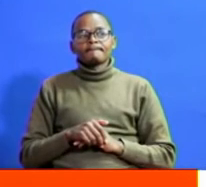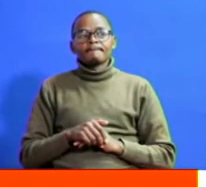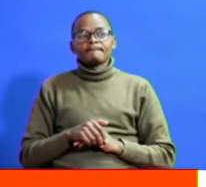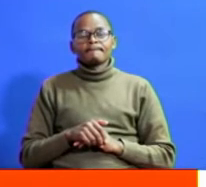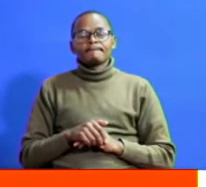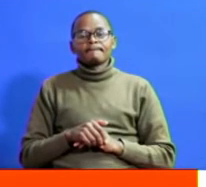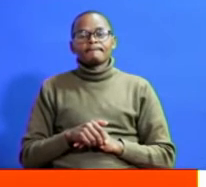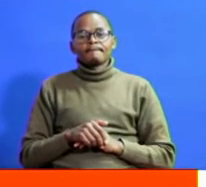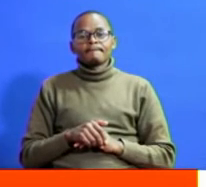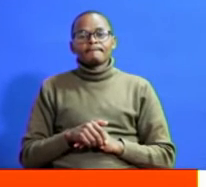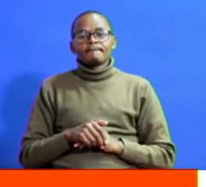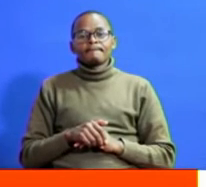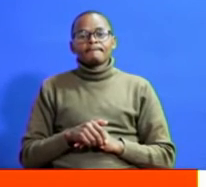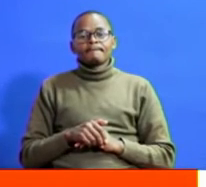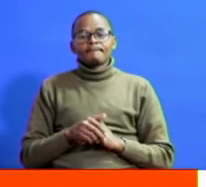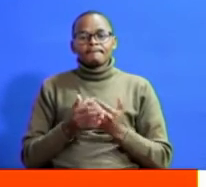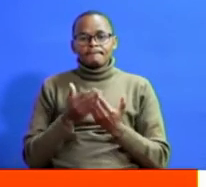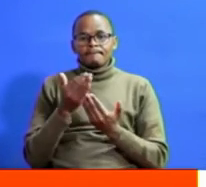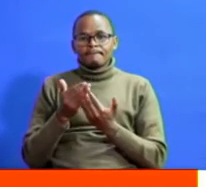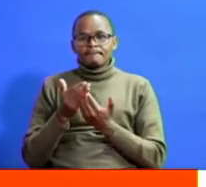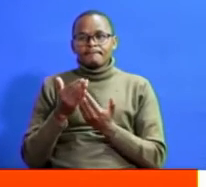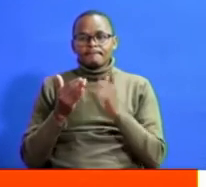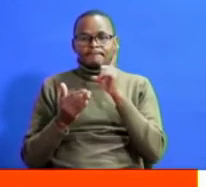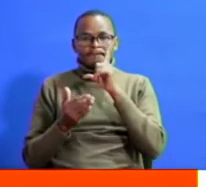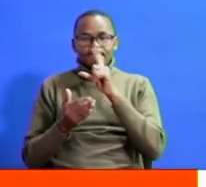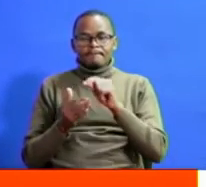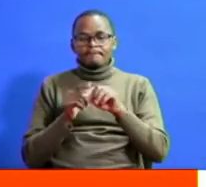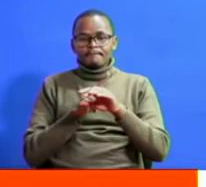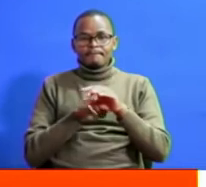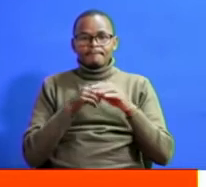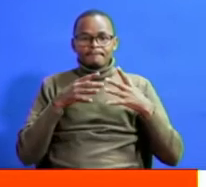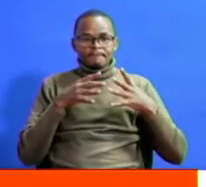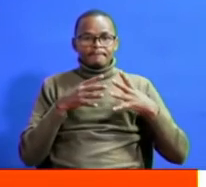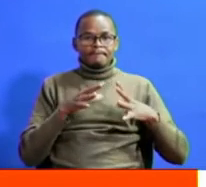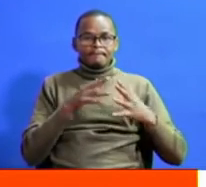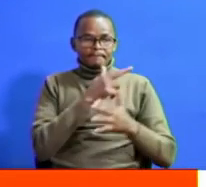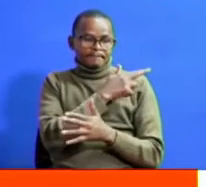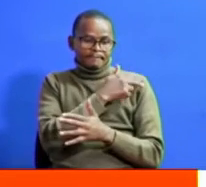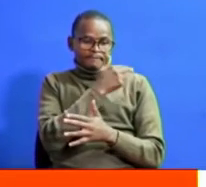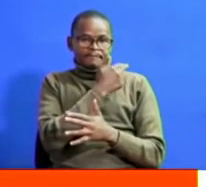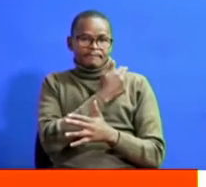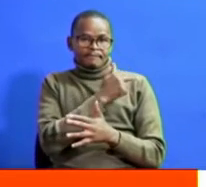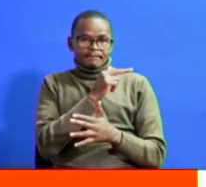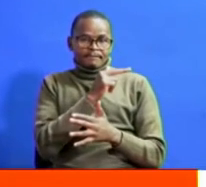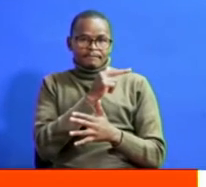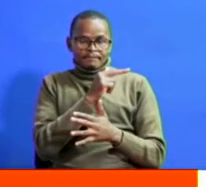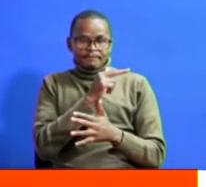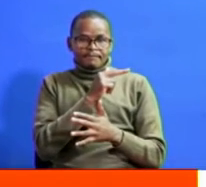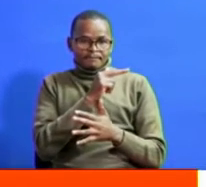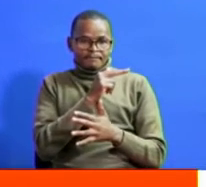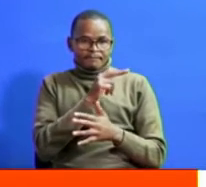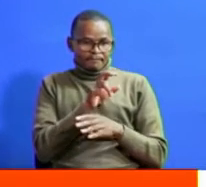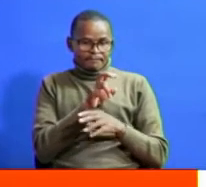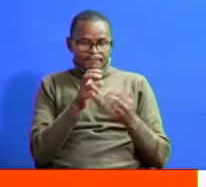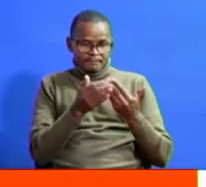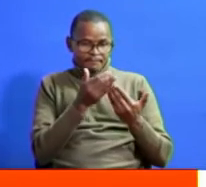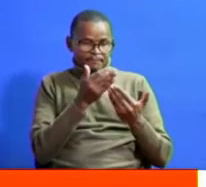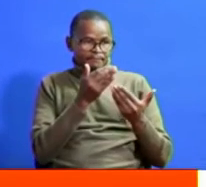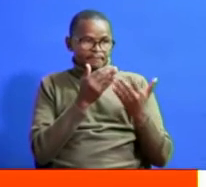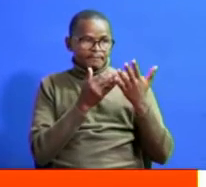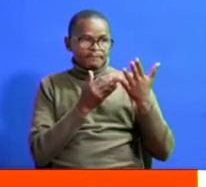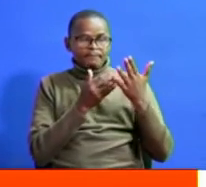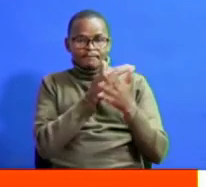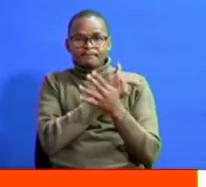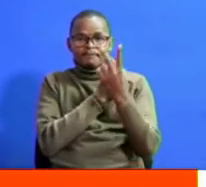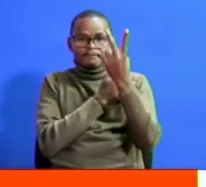Waliojeruhiwa wakatibiwa wakaachiliwa, na kuna wale ambao wako bado kwa hospitali naenda kuwaona hivi sasa. Kuna wawili wako kwa